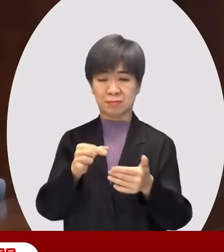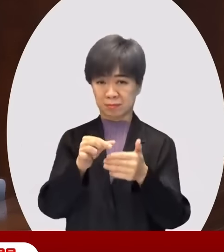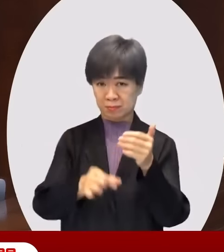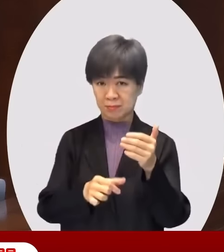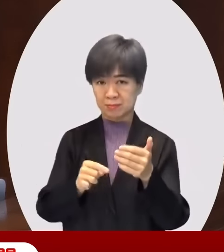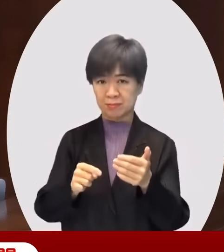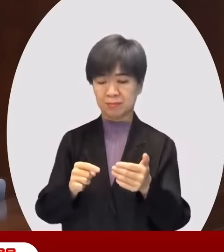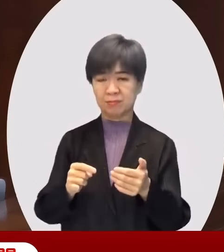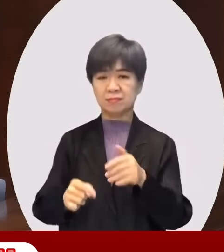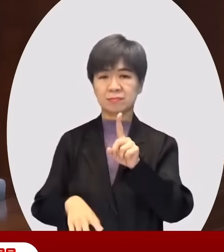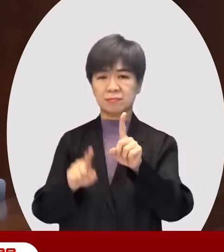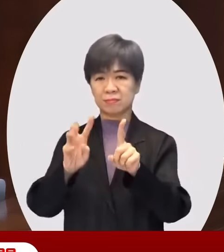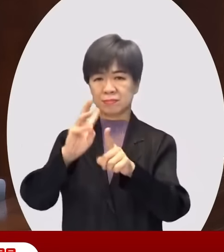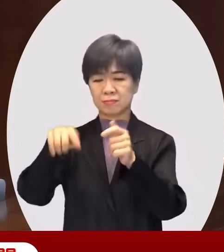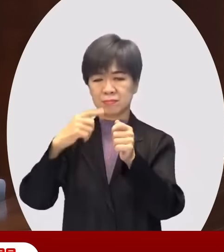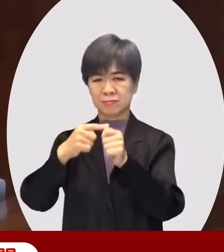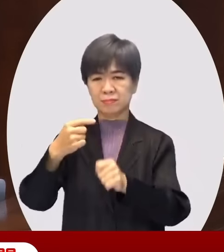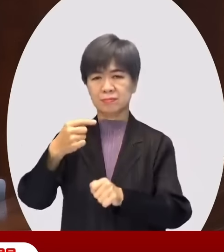在